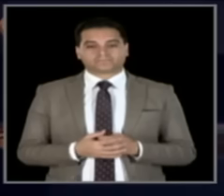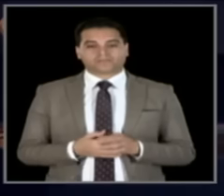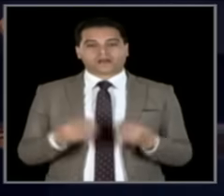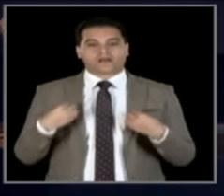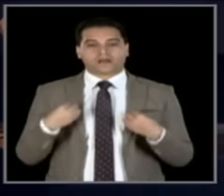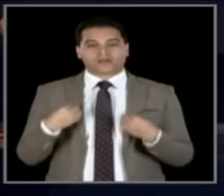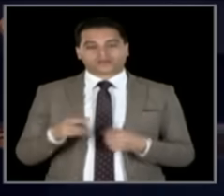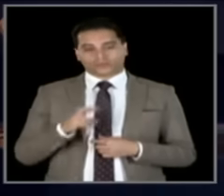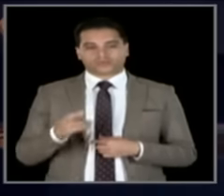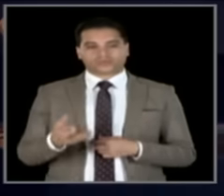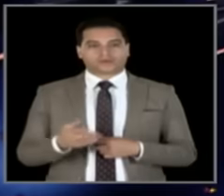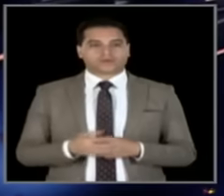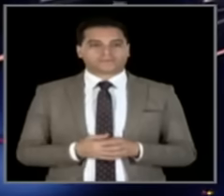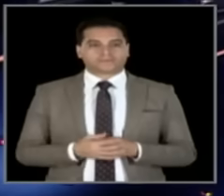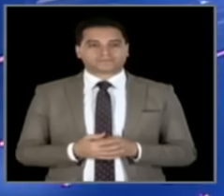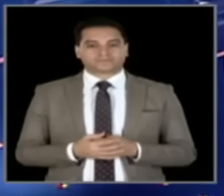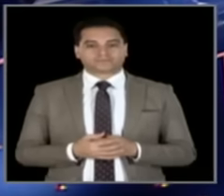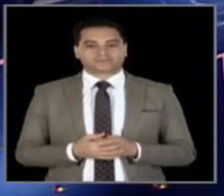30. مش فارقة بقى. 30. رياضة، والسؤال هو